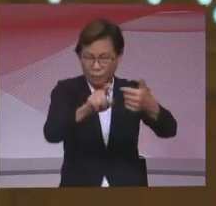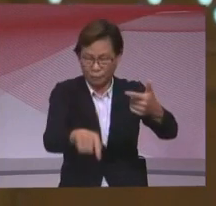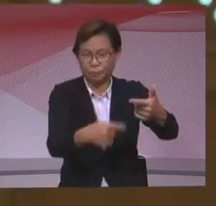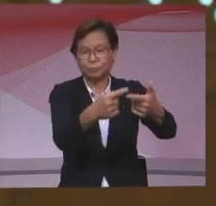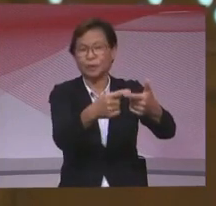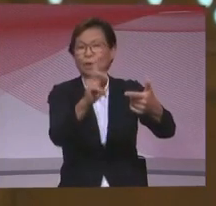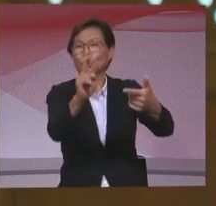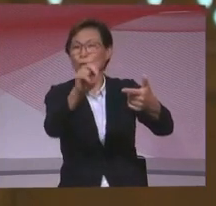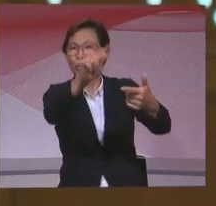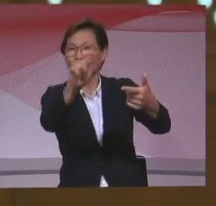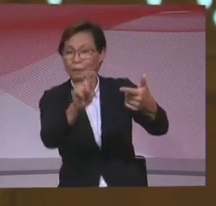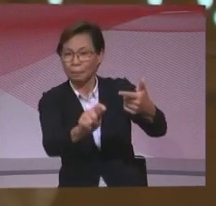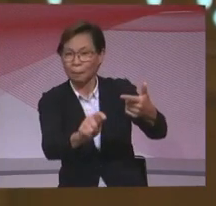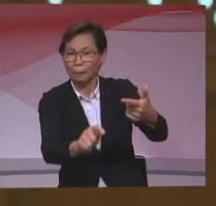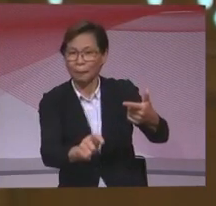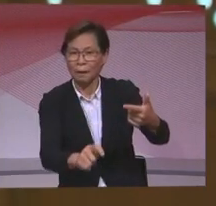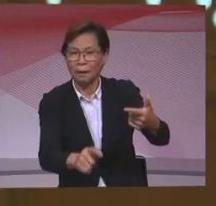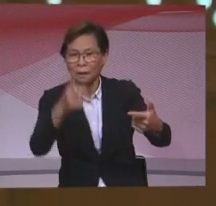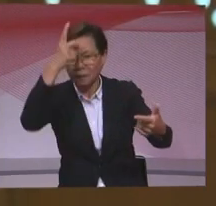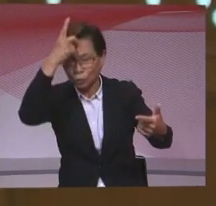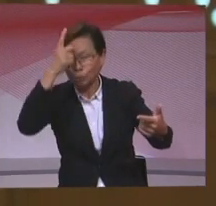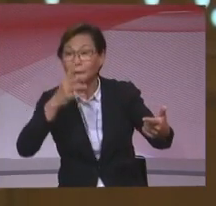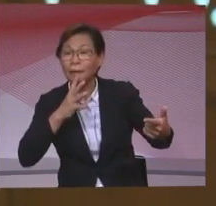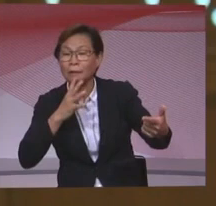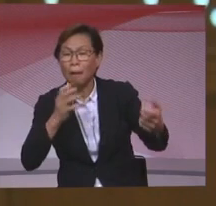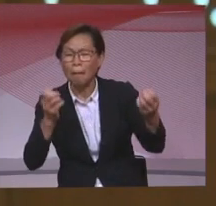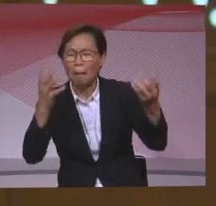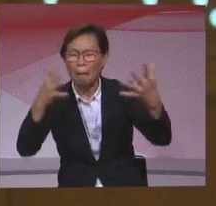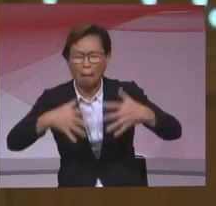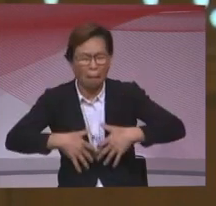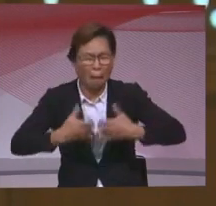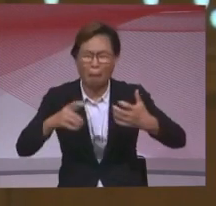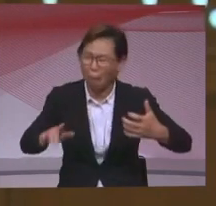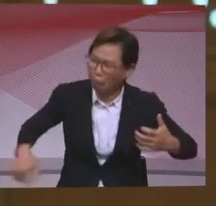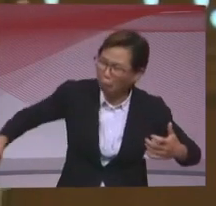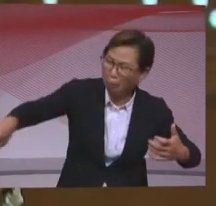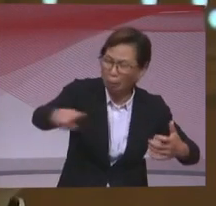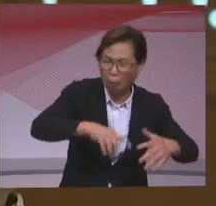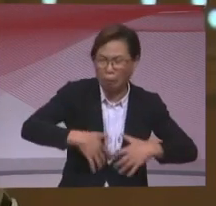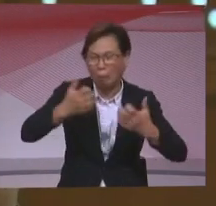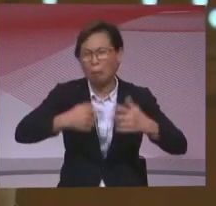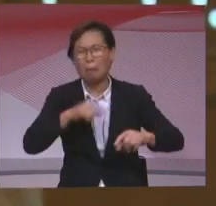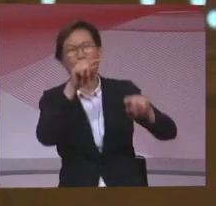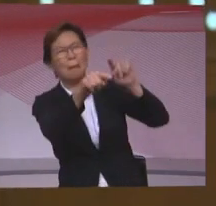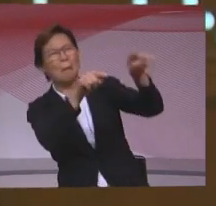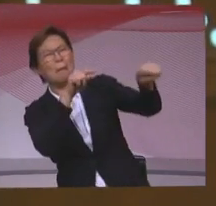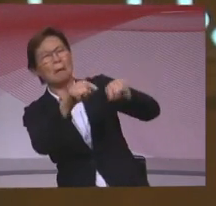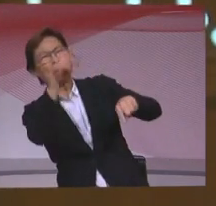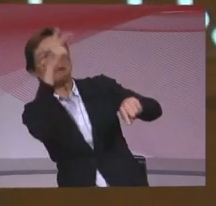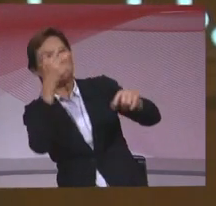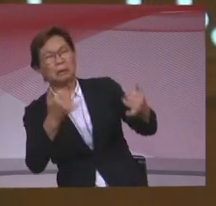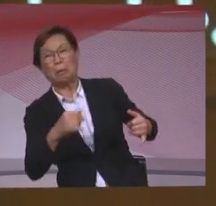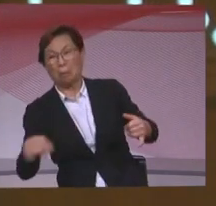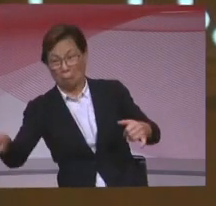Okey, yang kedua, kita tahu macam Datuk Seri kata ramai yang marah menuding jari terhadap kerajaan sekarang